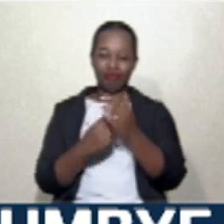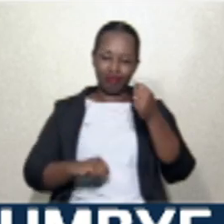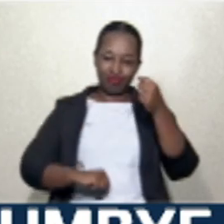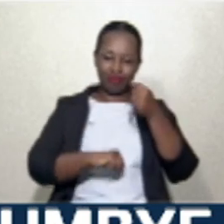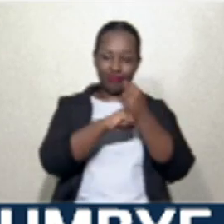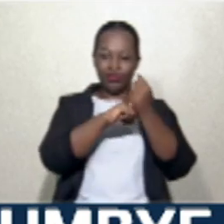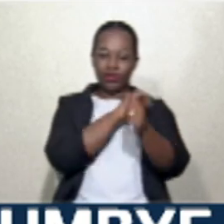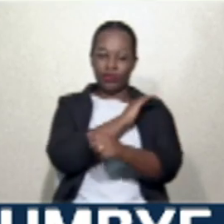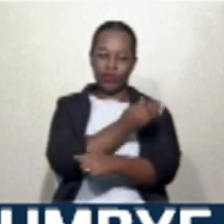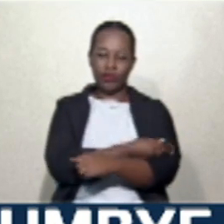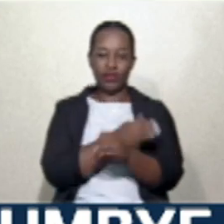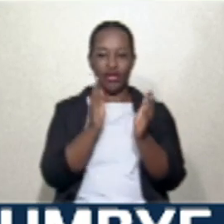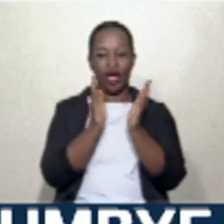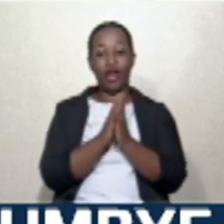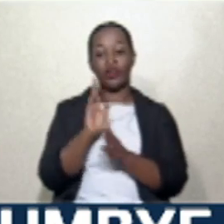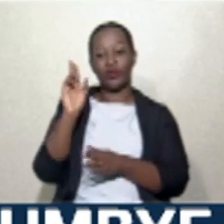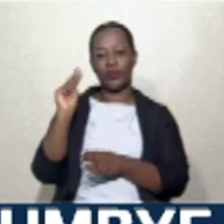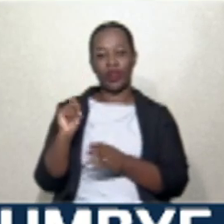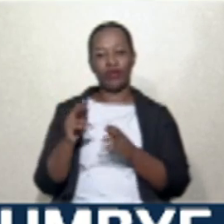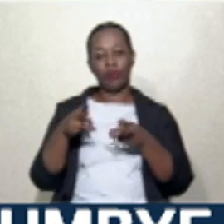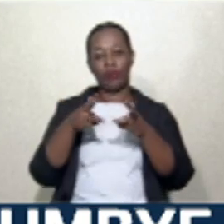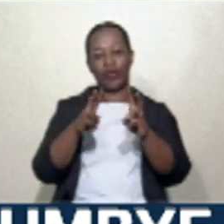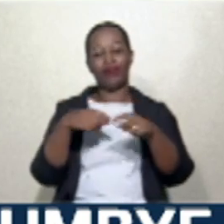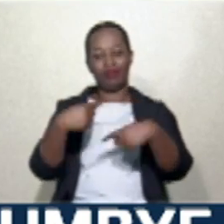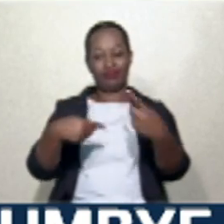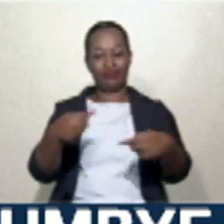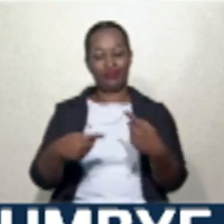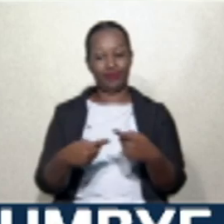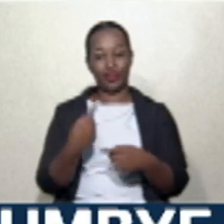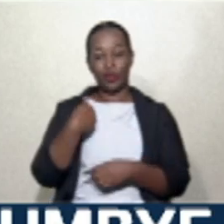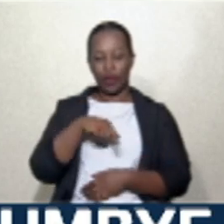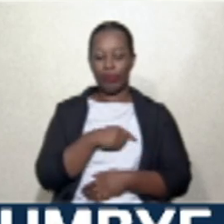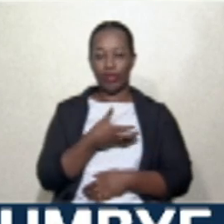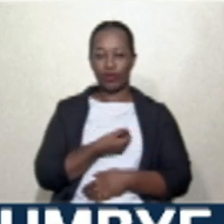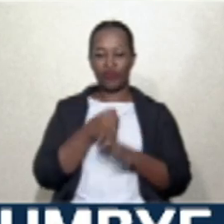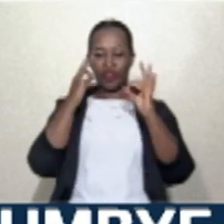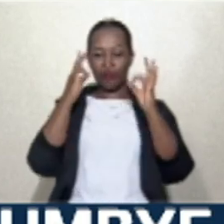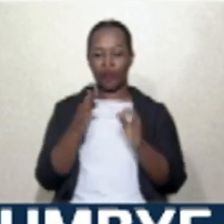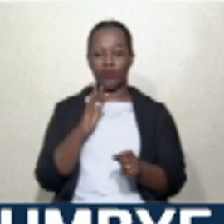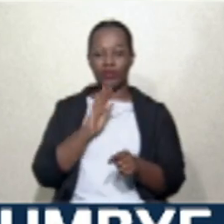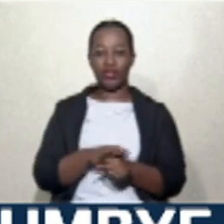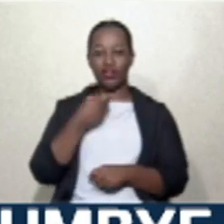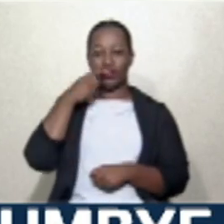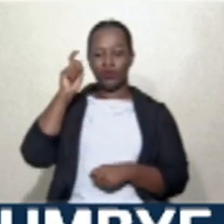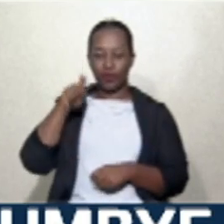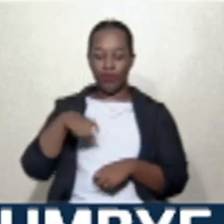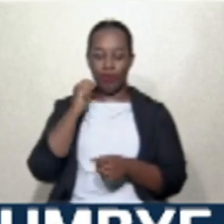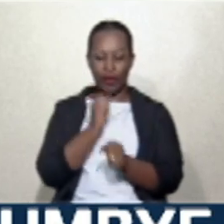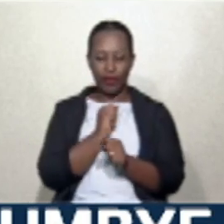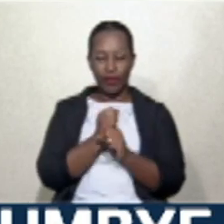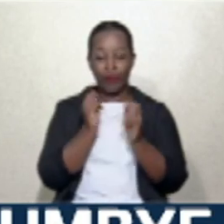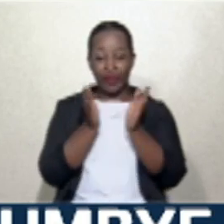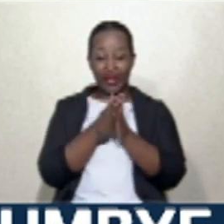y'ubushobozi n'umuryango mpuzamahanga mu buryo buhoraho. Turacyafite byinshi byo gukora kandi ntabwo igihe kiri ku